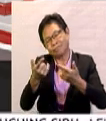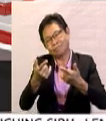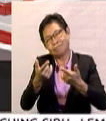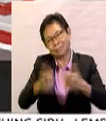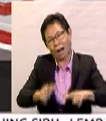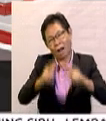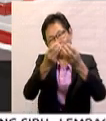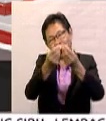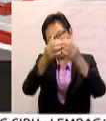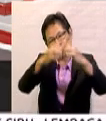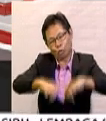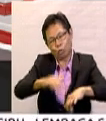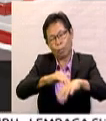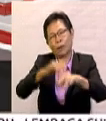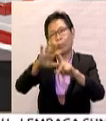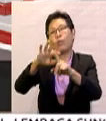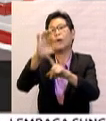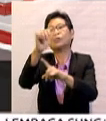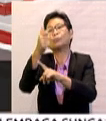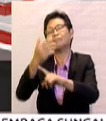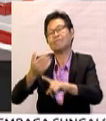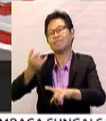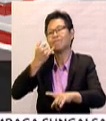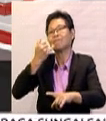runtuh Oktober lepas.